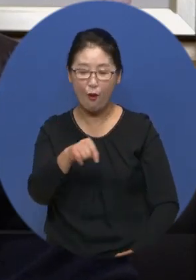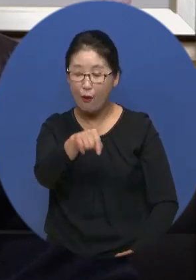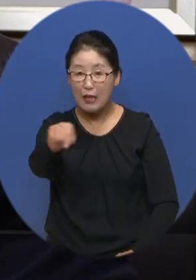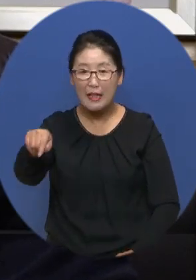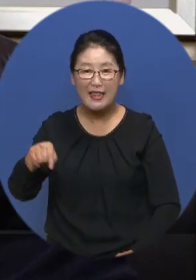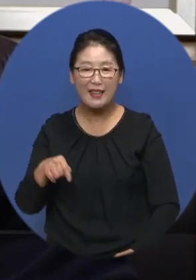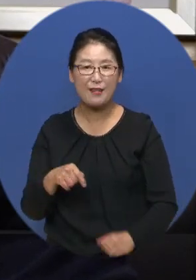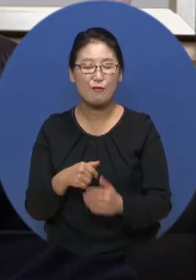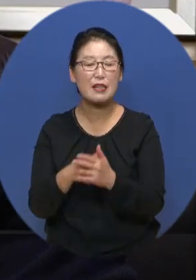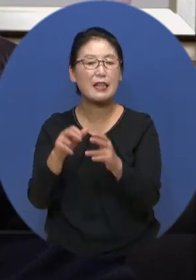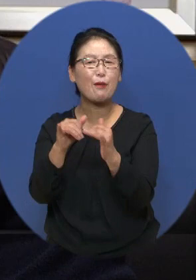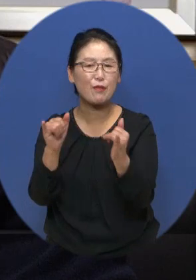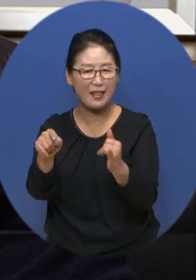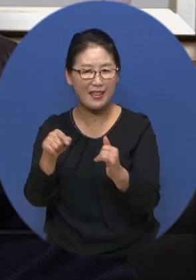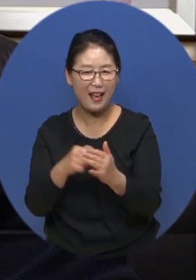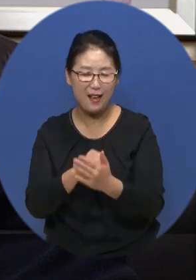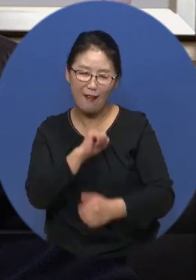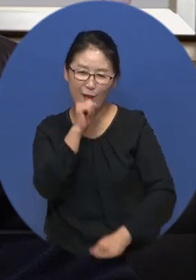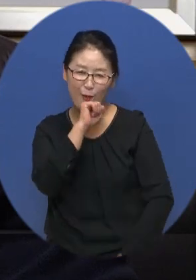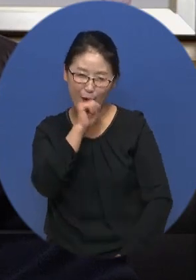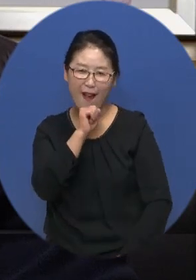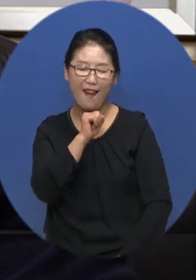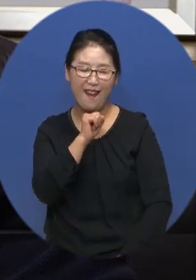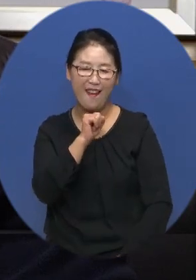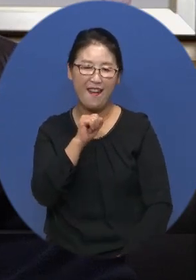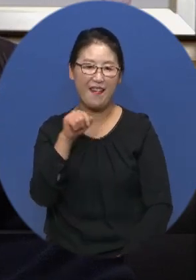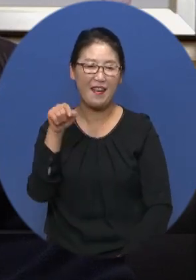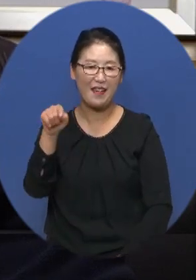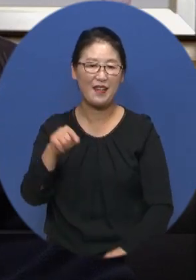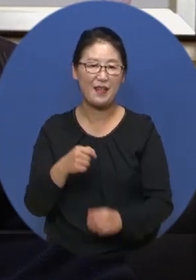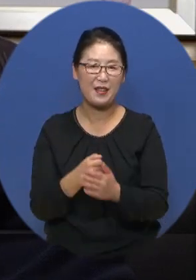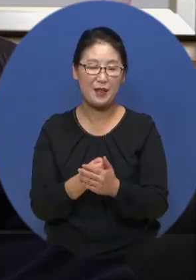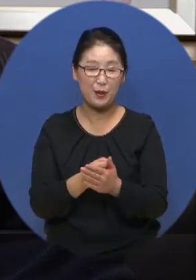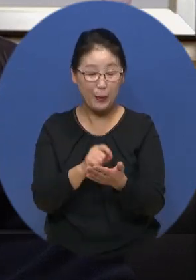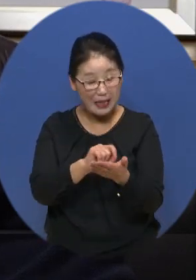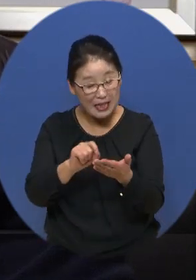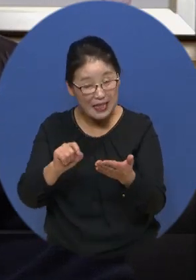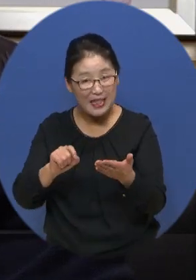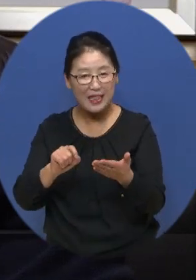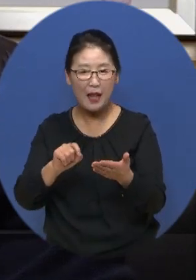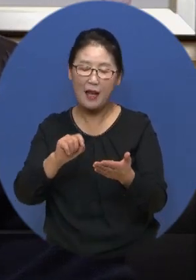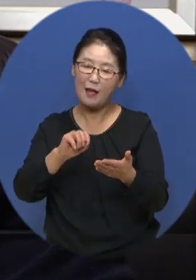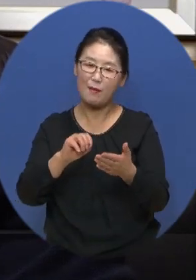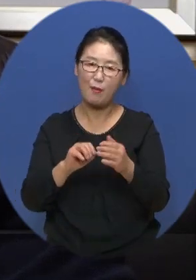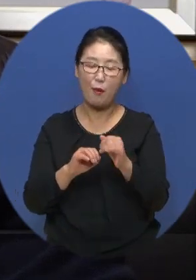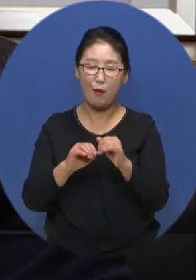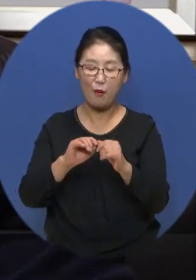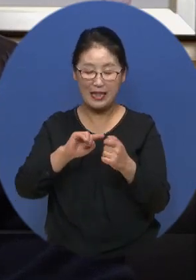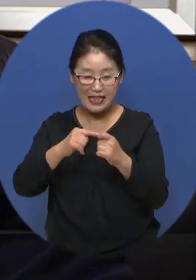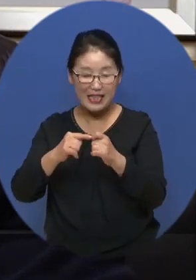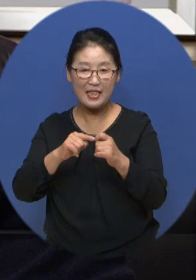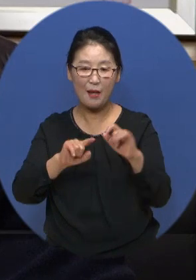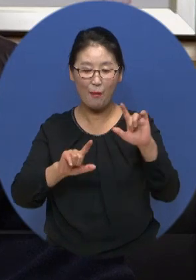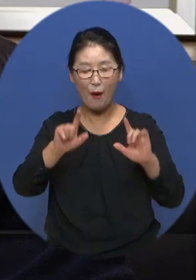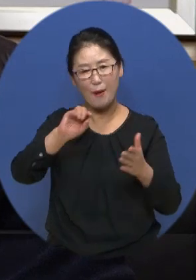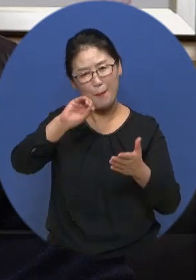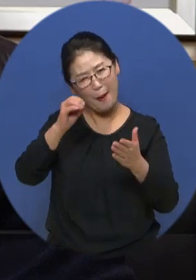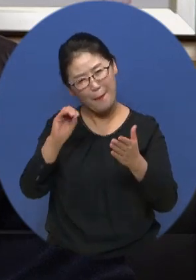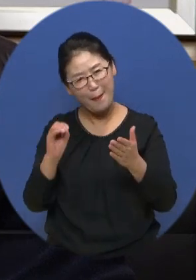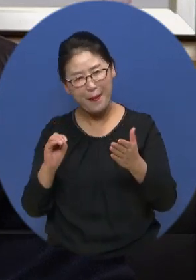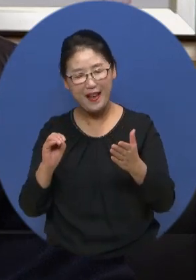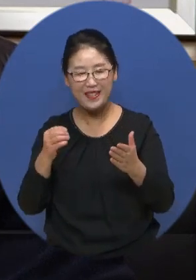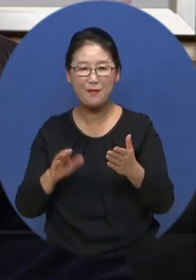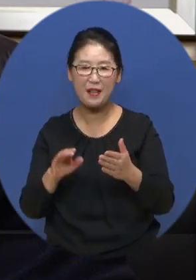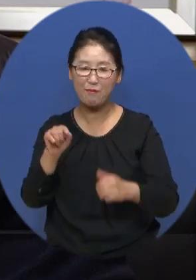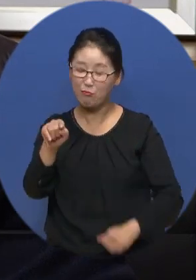쓰는 것들을 되게 좋아하고 물론 이제 글을 이제 삐뚤빼뚤 쓰는 친구들도 있지만 우리 친구들 웬만해서는 다 이렇게 잘 정자로